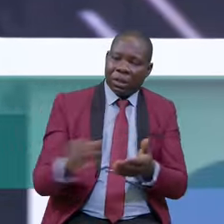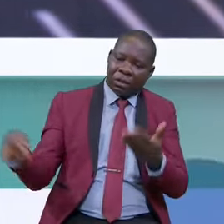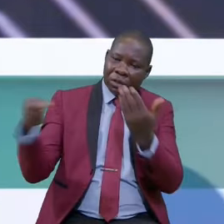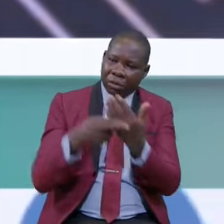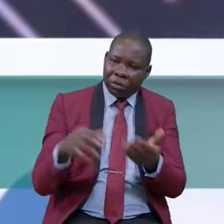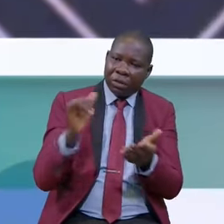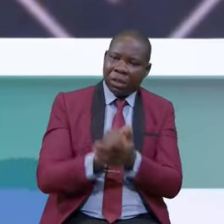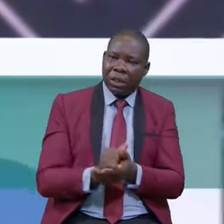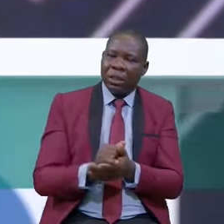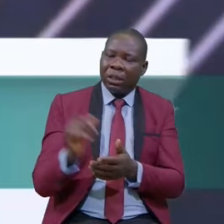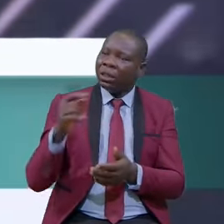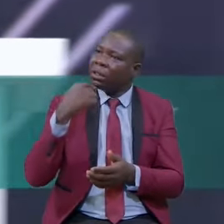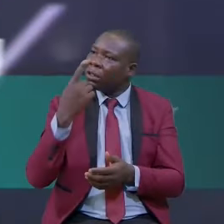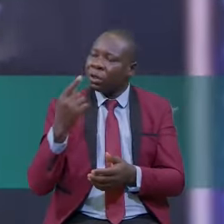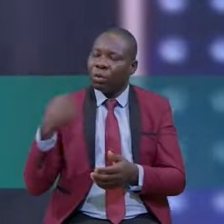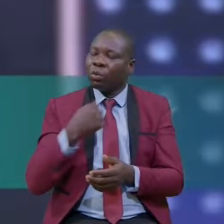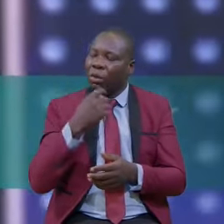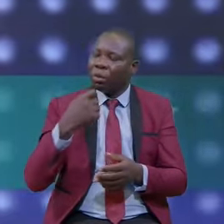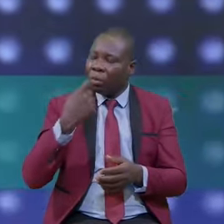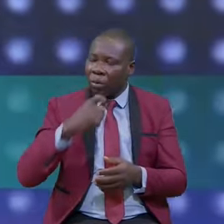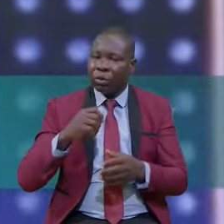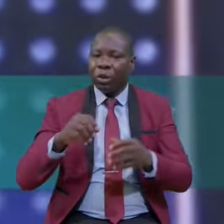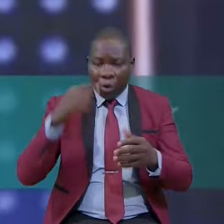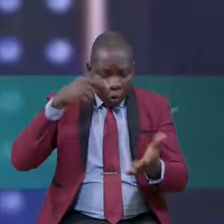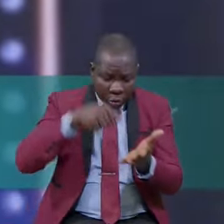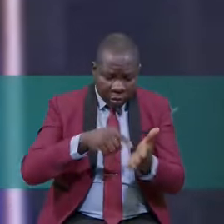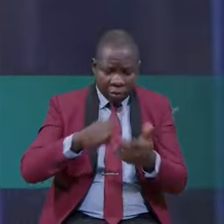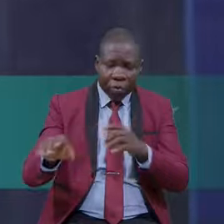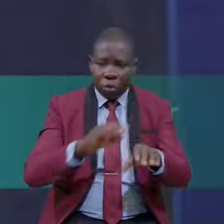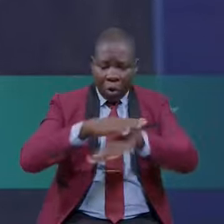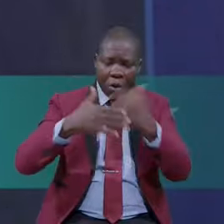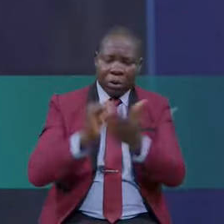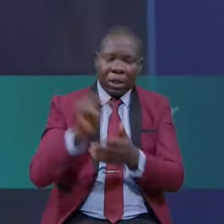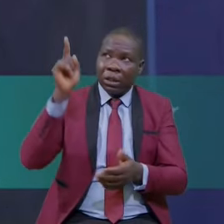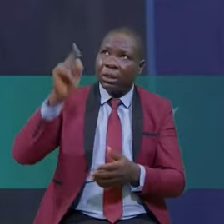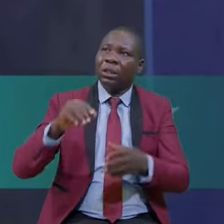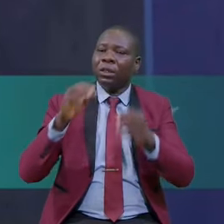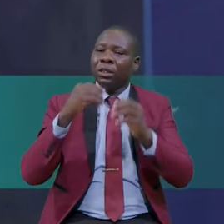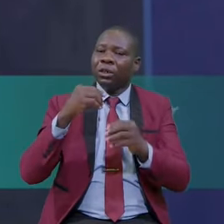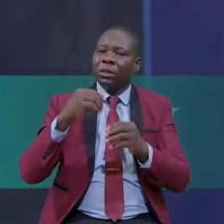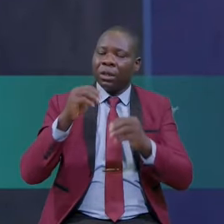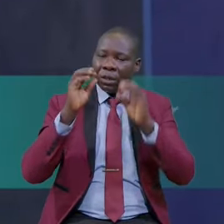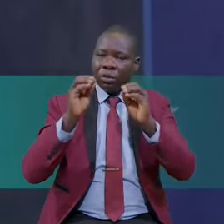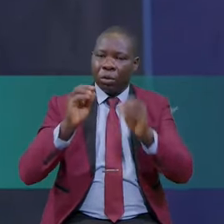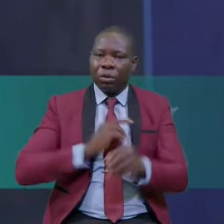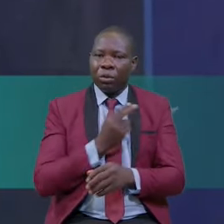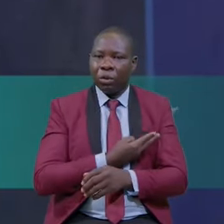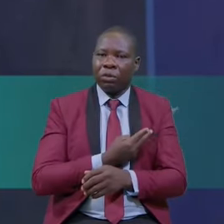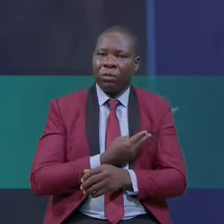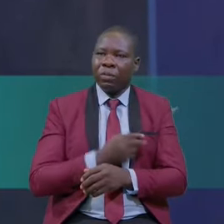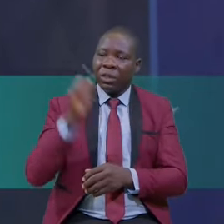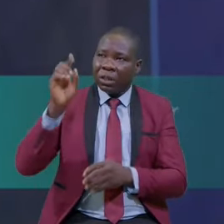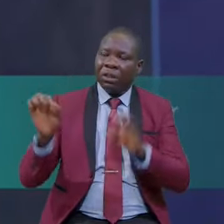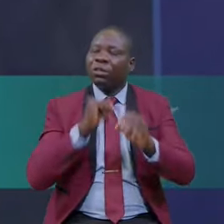Restaure cela. Pourquoi est-ce que tu as cessé de parler de la sainteté? Pourquoi est-ce que tu as cessé de parler de la sanctification? Il a parlé de